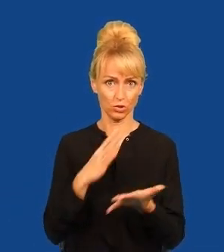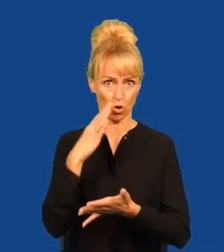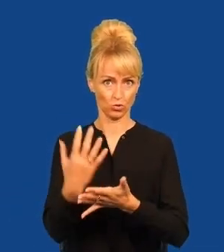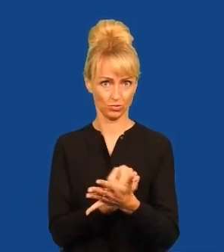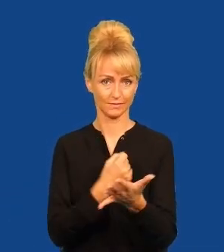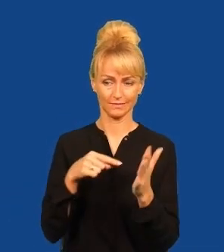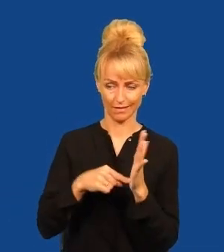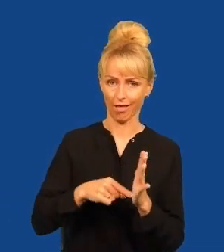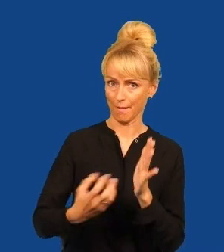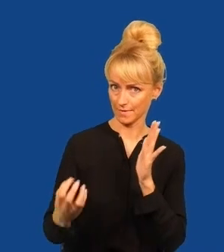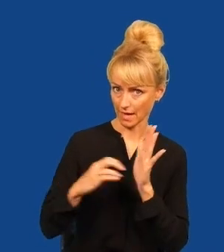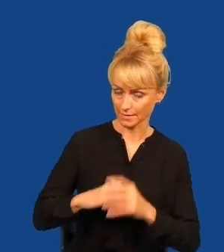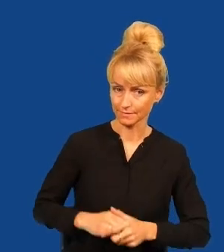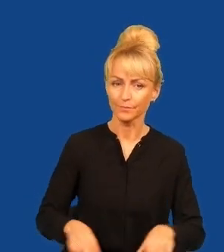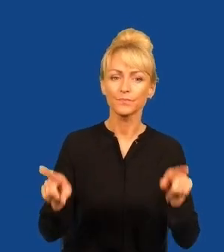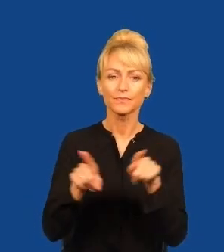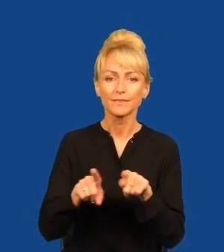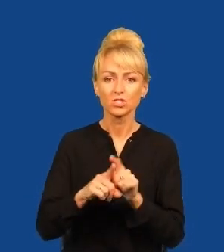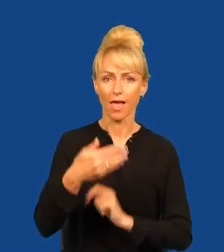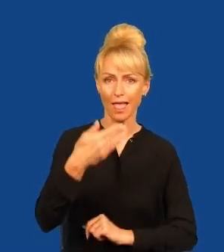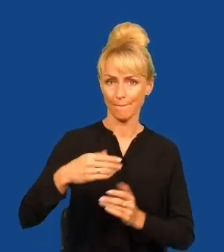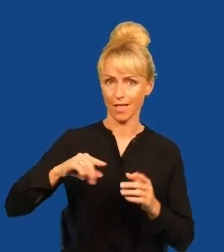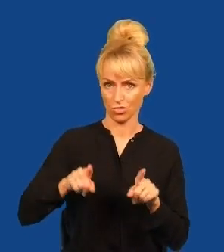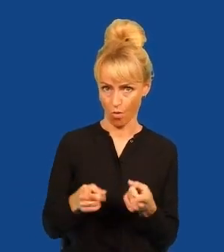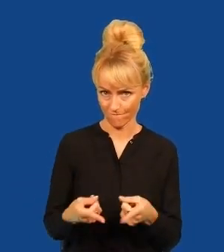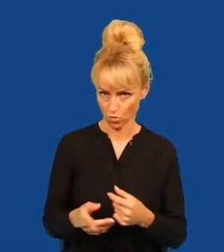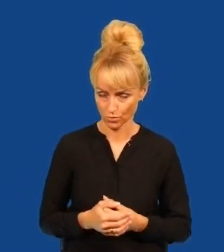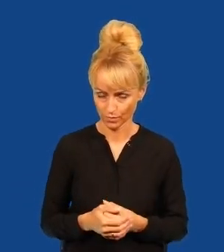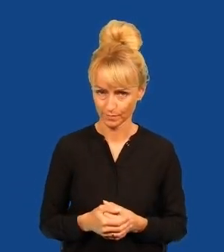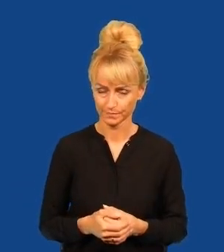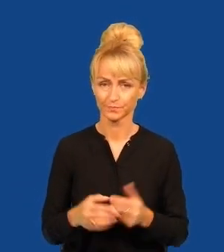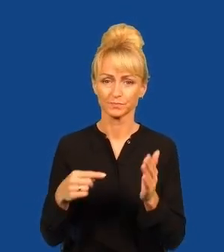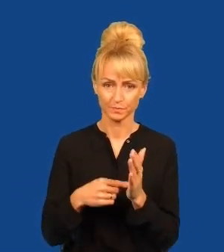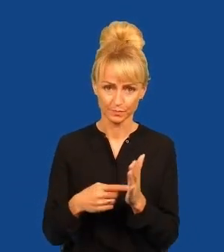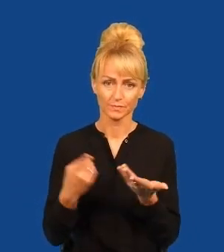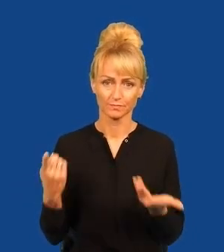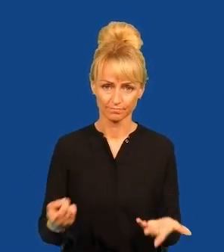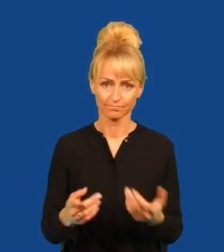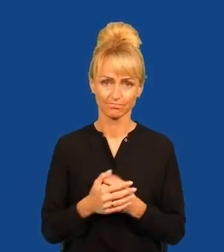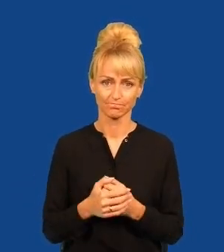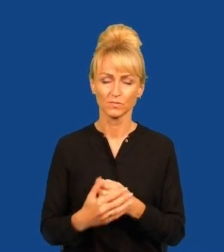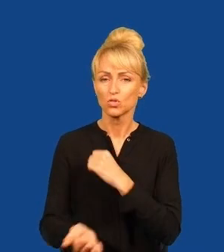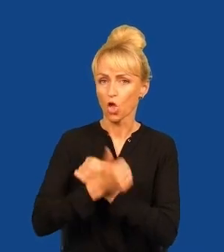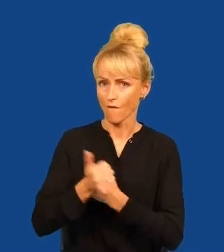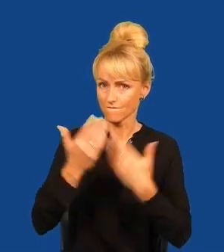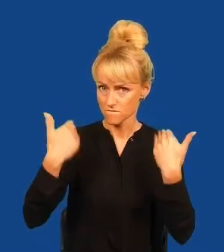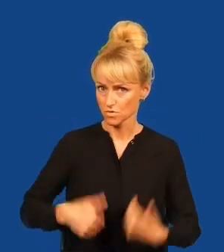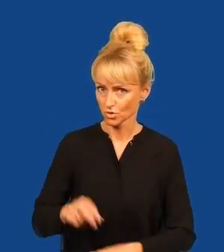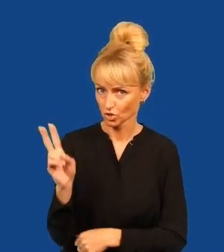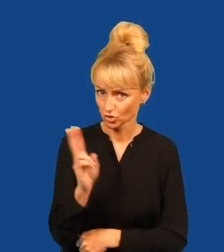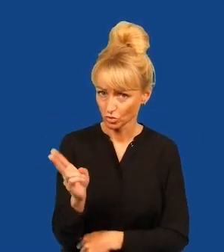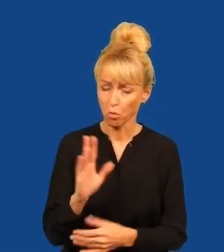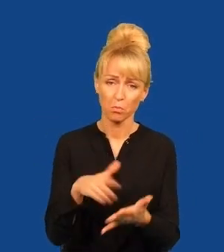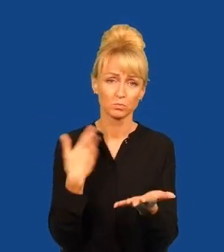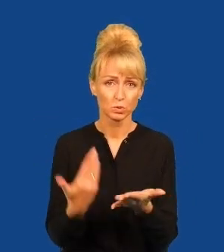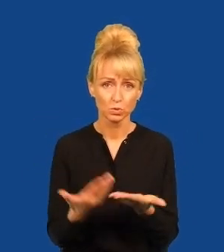mDowód, czyli nowy dokument tożsamości w mObywatelu, potwierdzimy nim swoją tożsamość prawie wszędzie. U notariusza, w